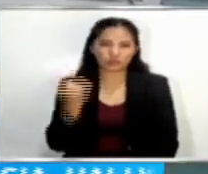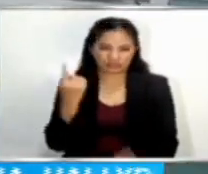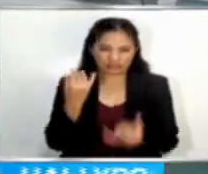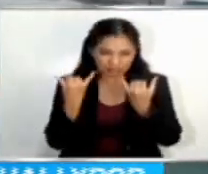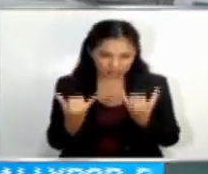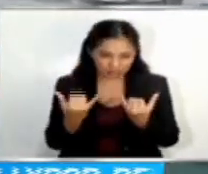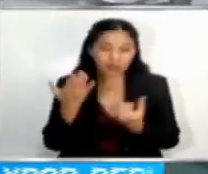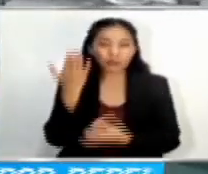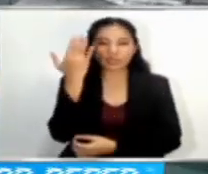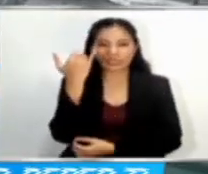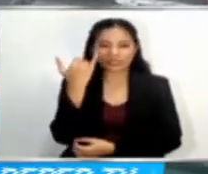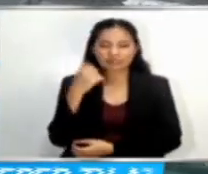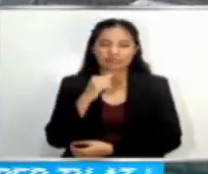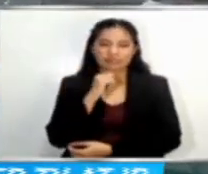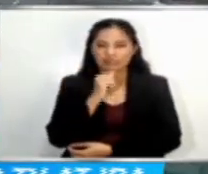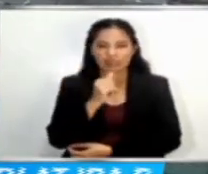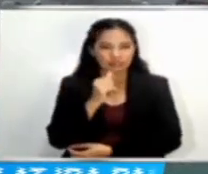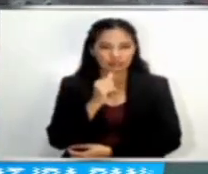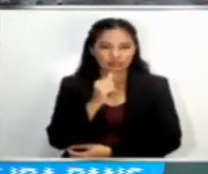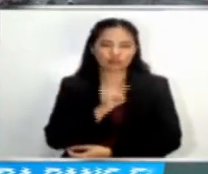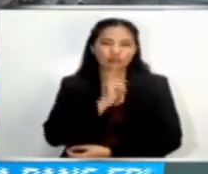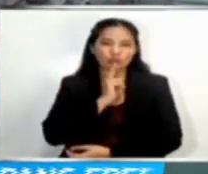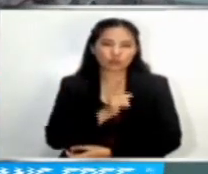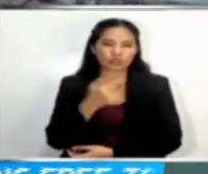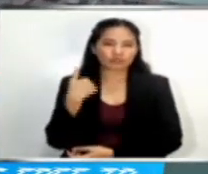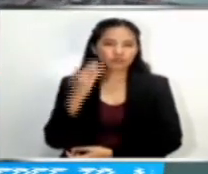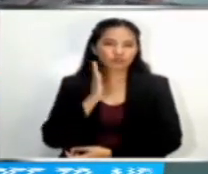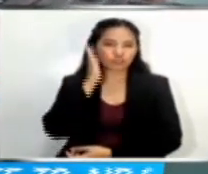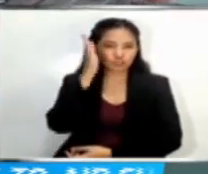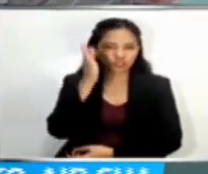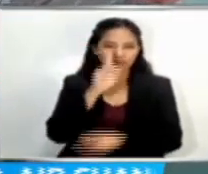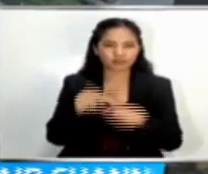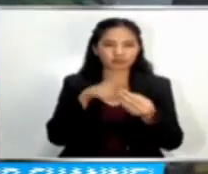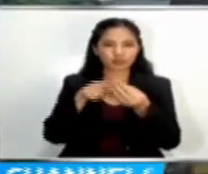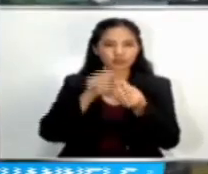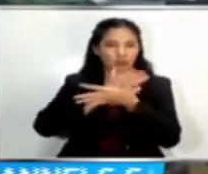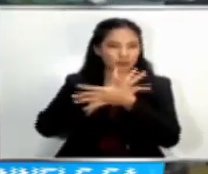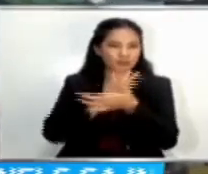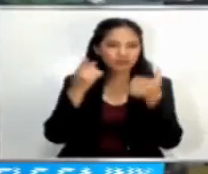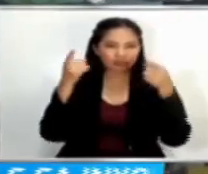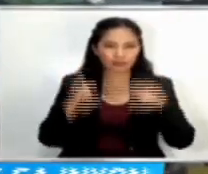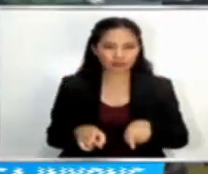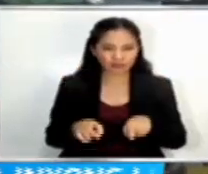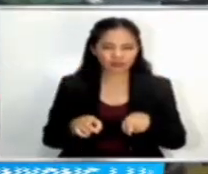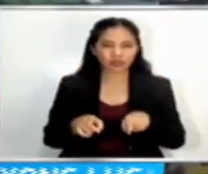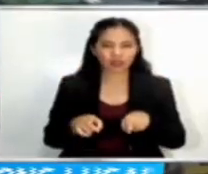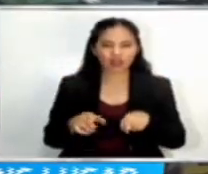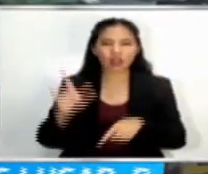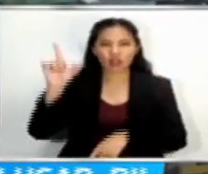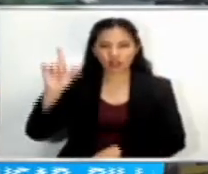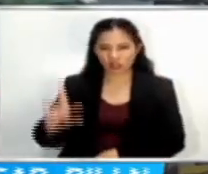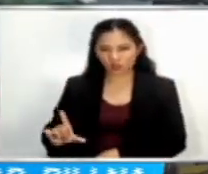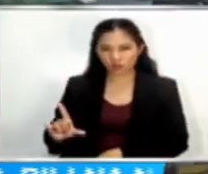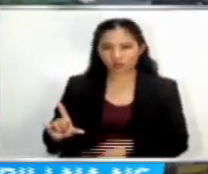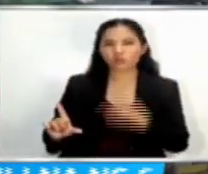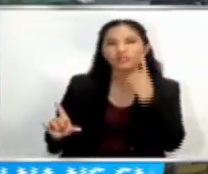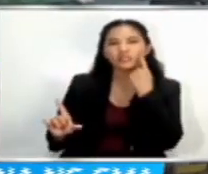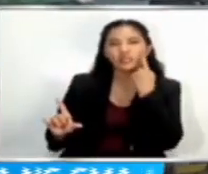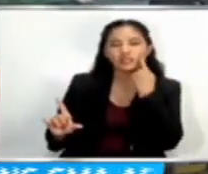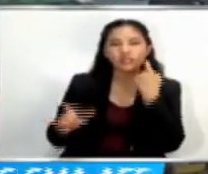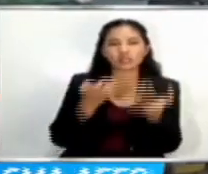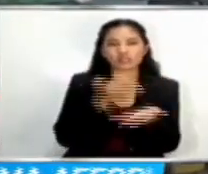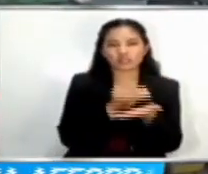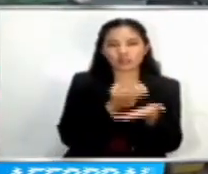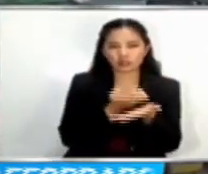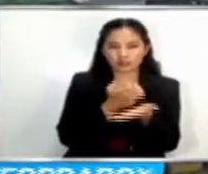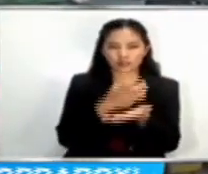katiyakan sa pagharap ng bansa sa COVID pandemic. Mas mababa rin iyan sa growth forecast ng economic managers ng gobyerno na 6.5%